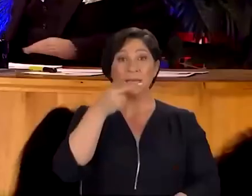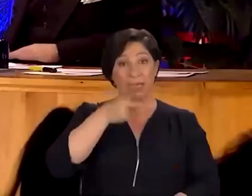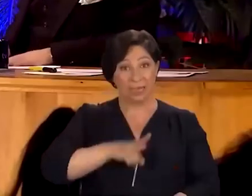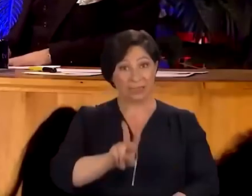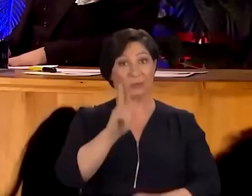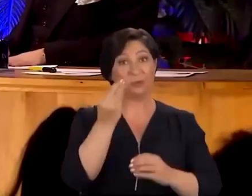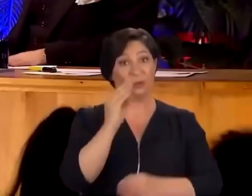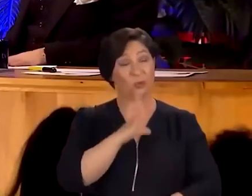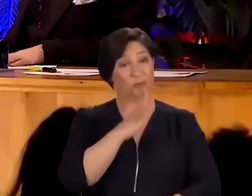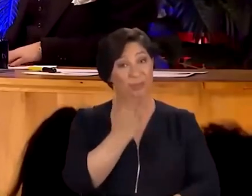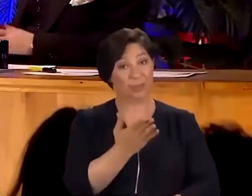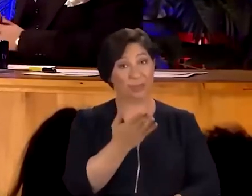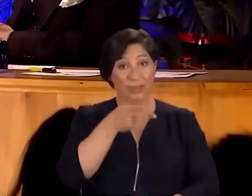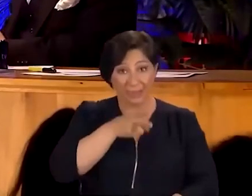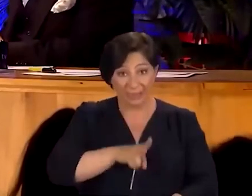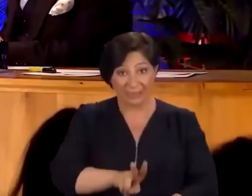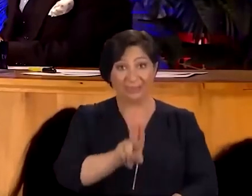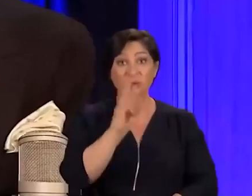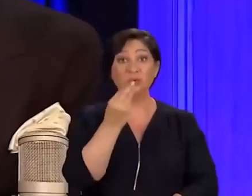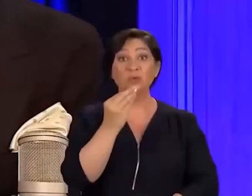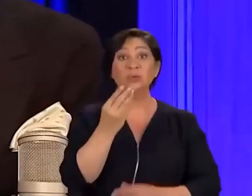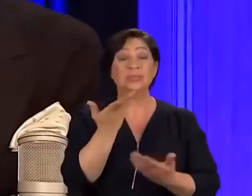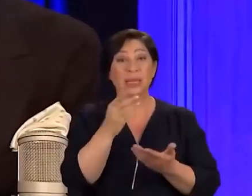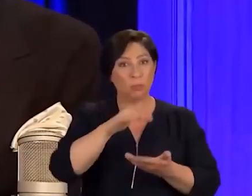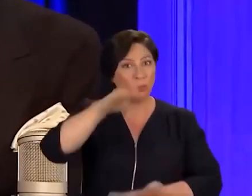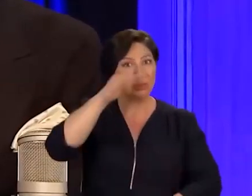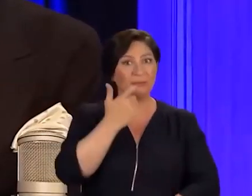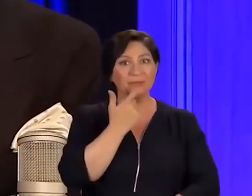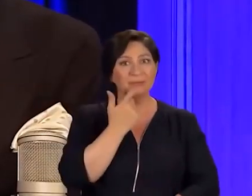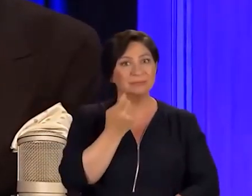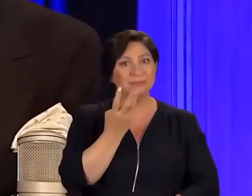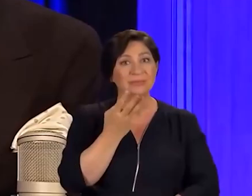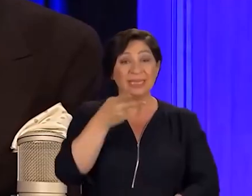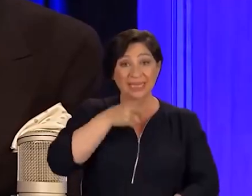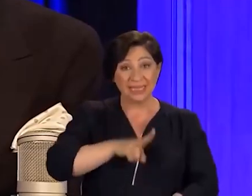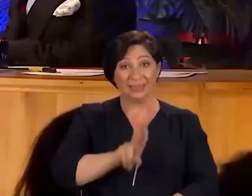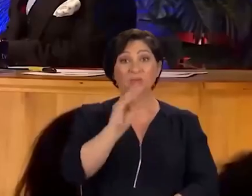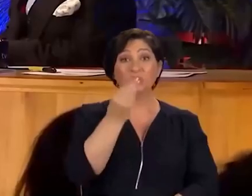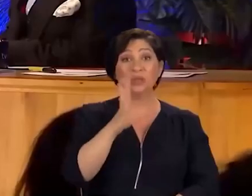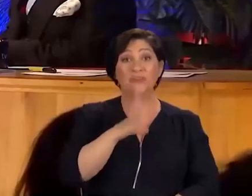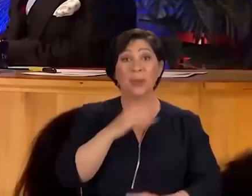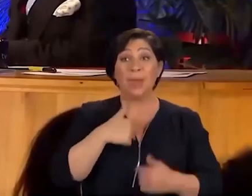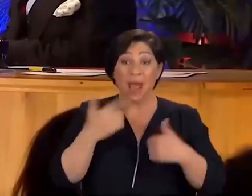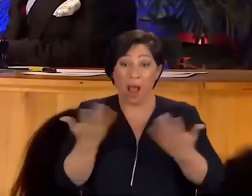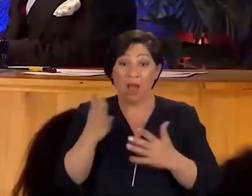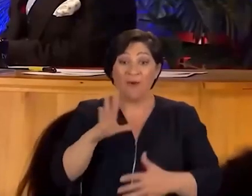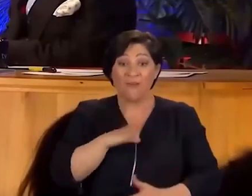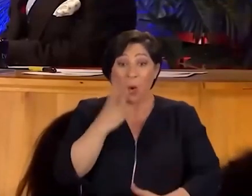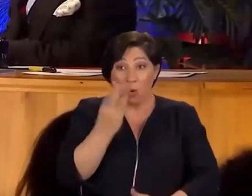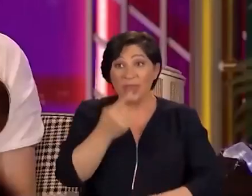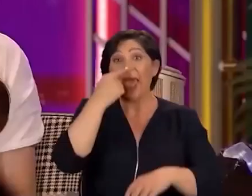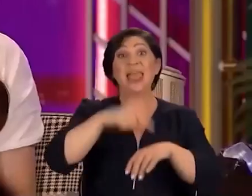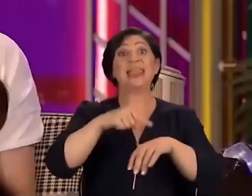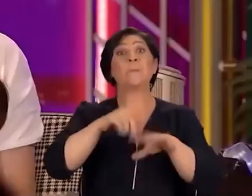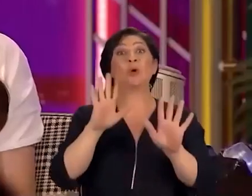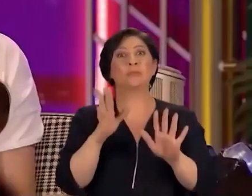Peki, şimdi ikiz çocuklarımız var. Onlar evet. Ne kadar oldular? Vallahi ikiz çocuklar var ama ben hala var olduklarına